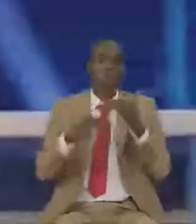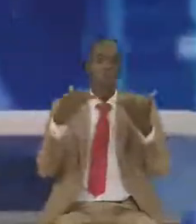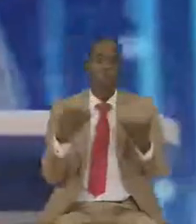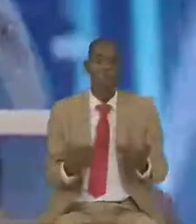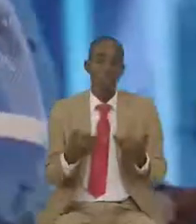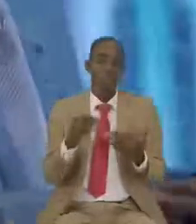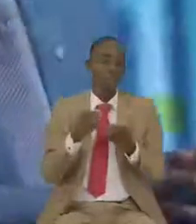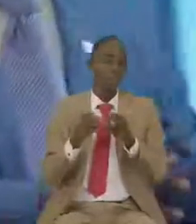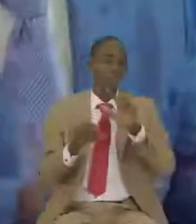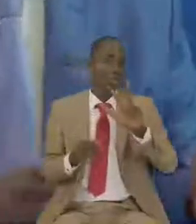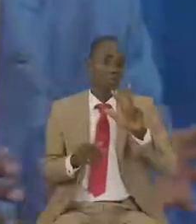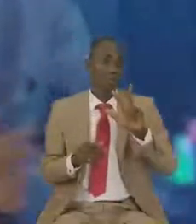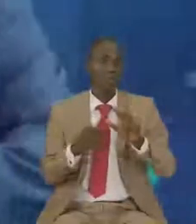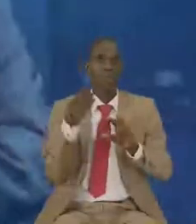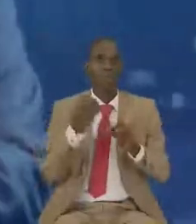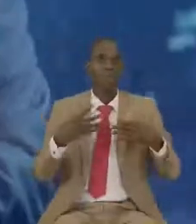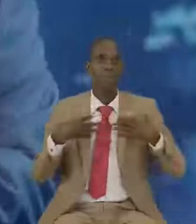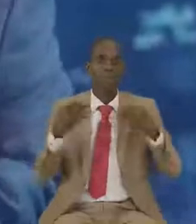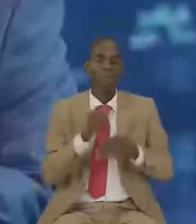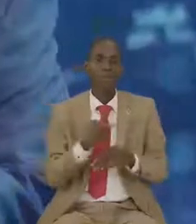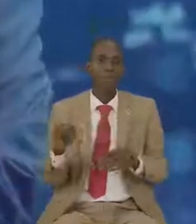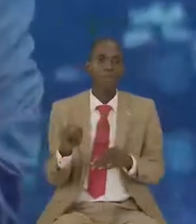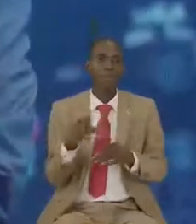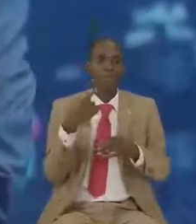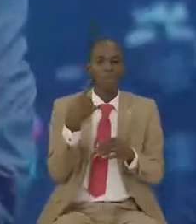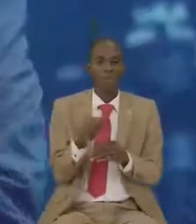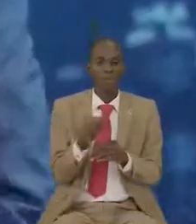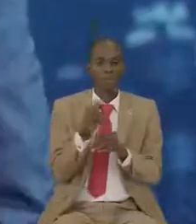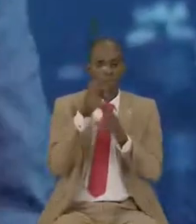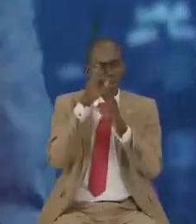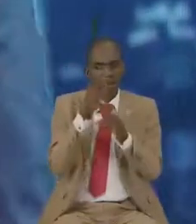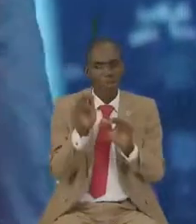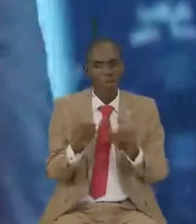guérisseur de toute bonté. Maintenant, troisième point.